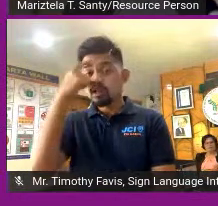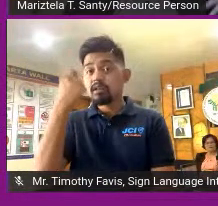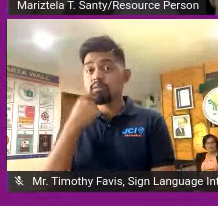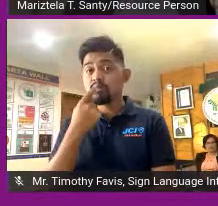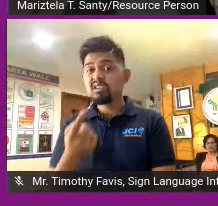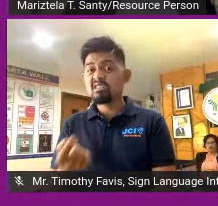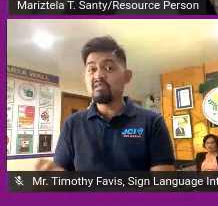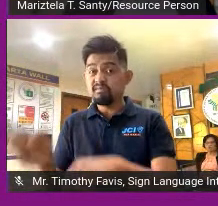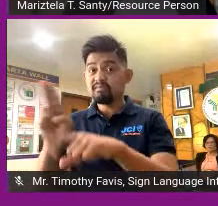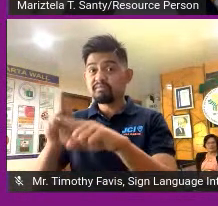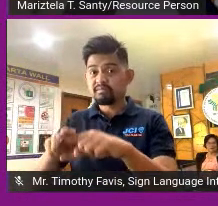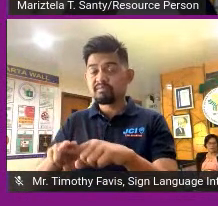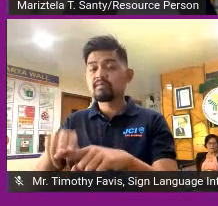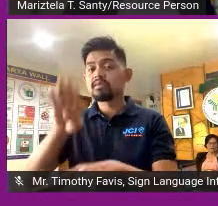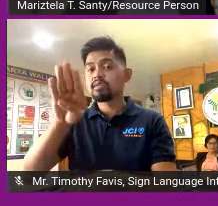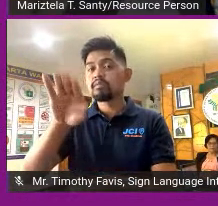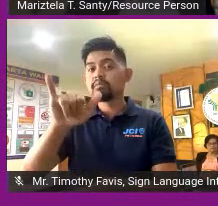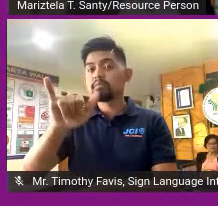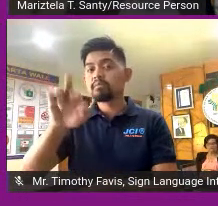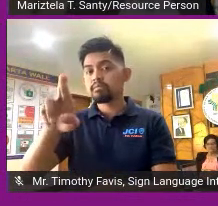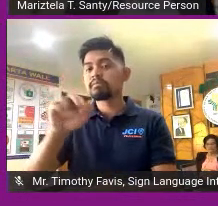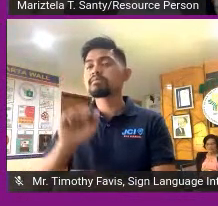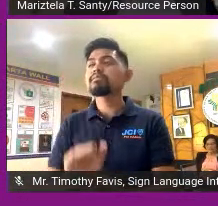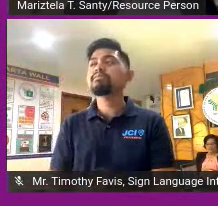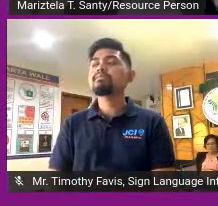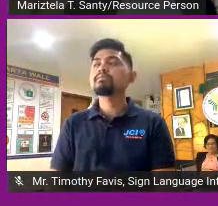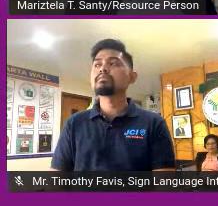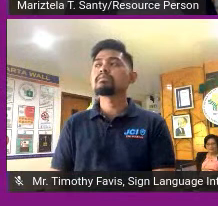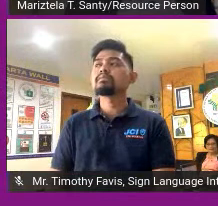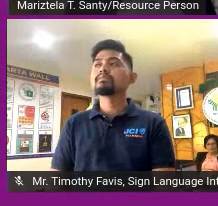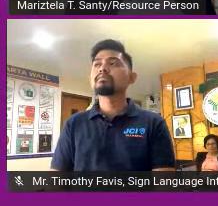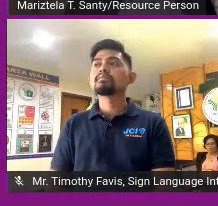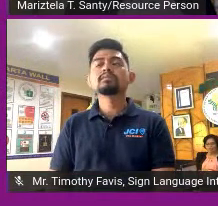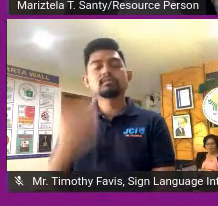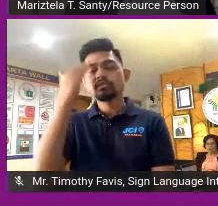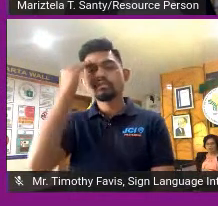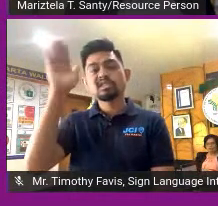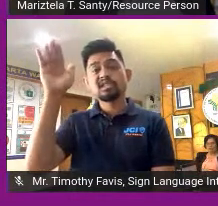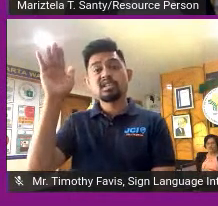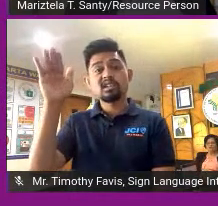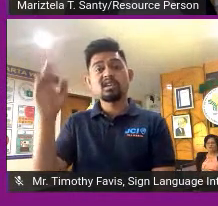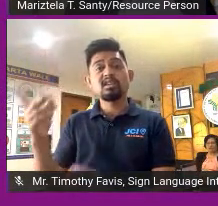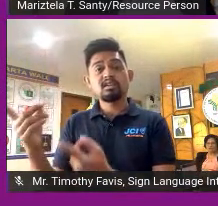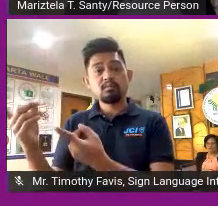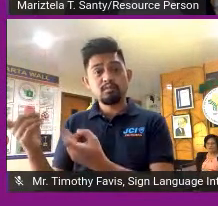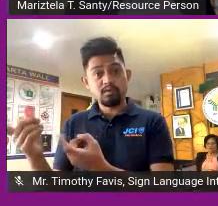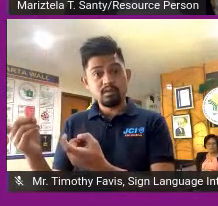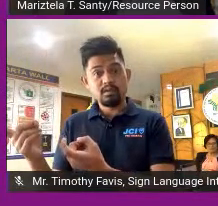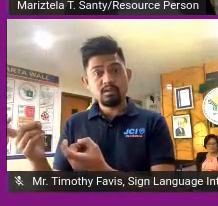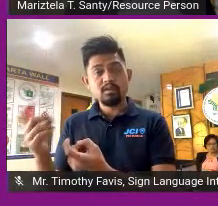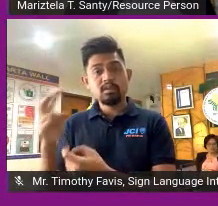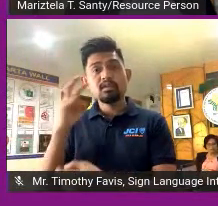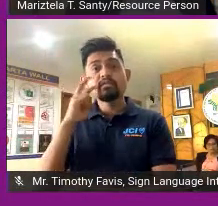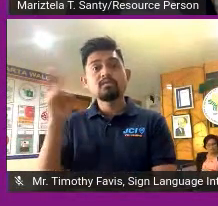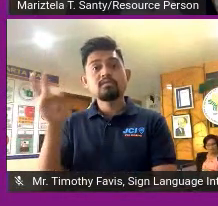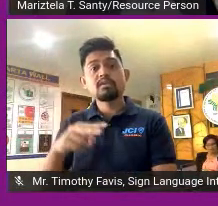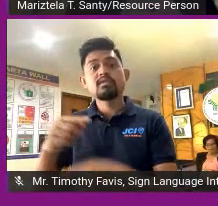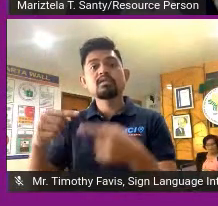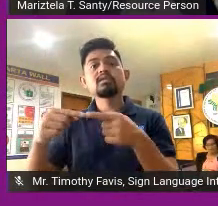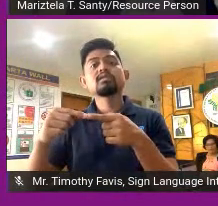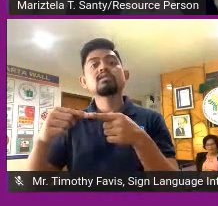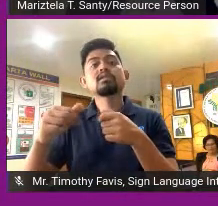ang epekto nito sa mga kabataan. Nininda alam na prostitution is a violence against